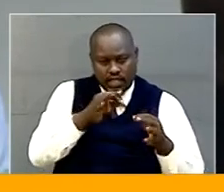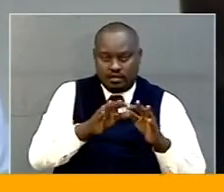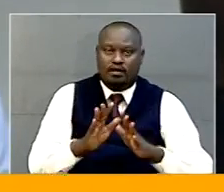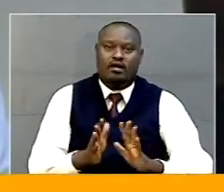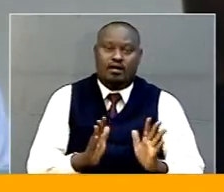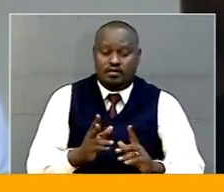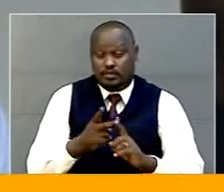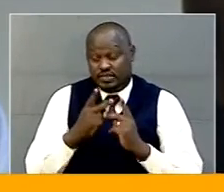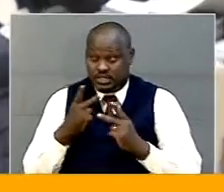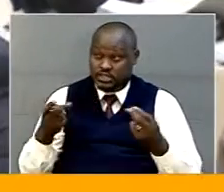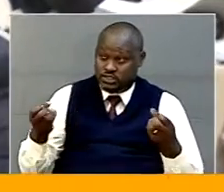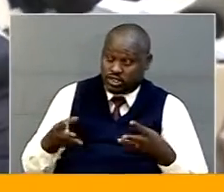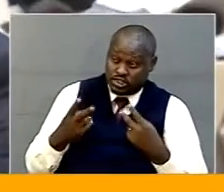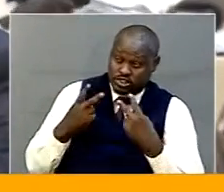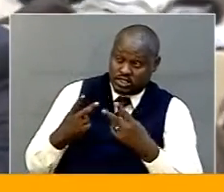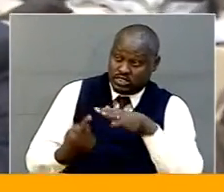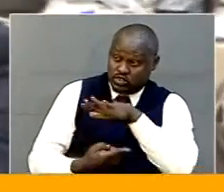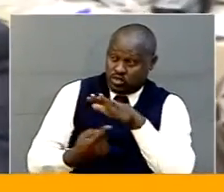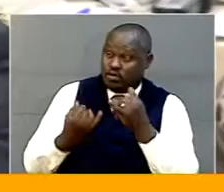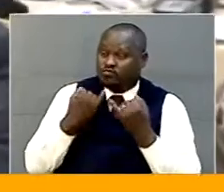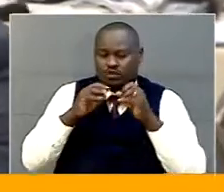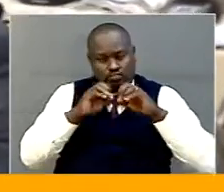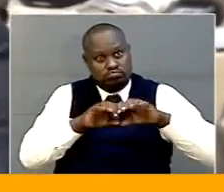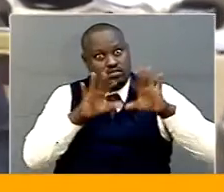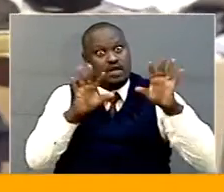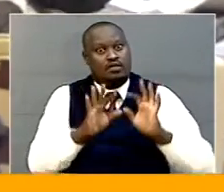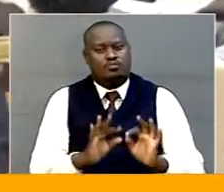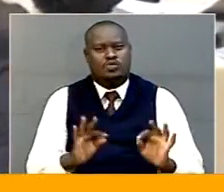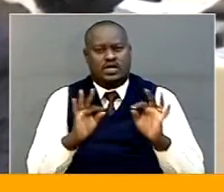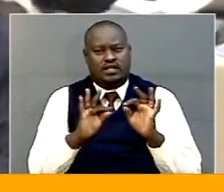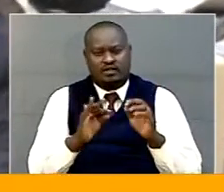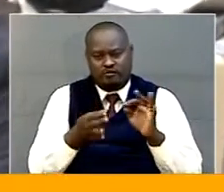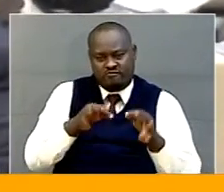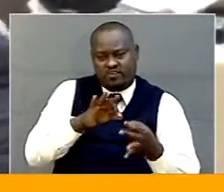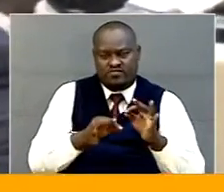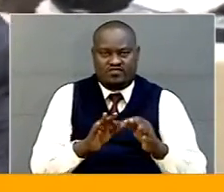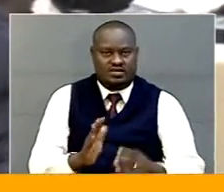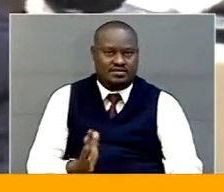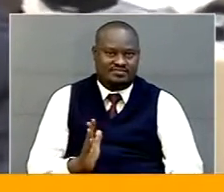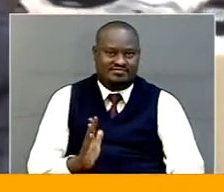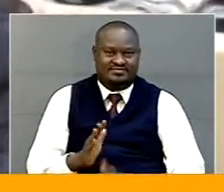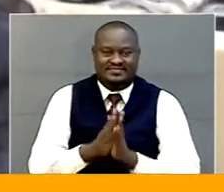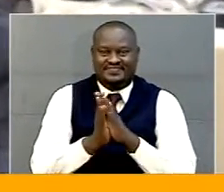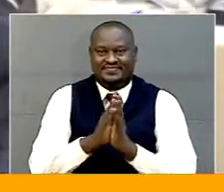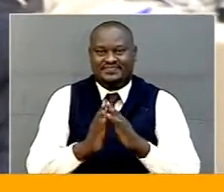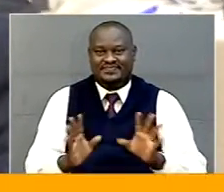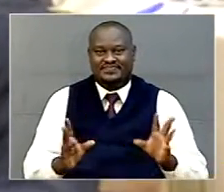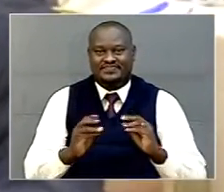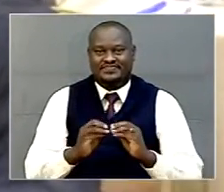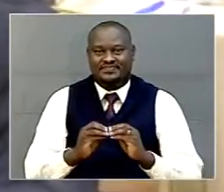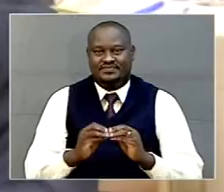maaso bakyogereko nga tekinnasajjuka. Ndi Nafuka Farida ne Robert Katamba mu Kampala.